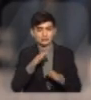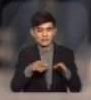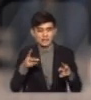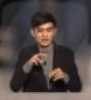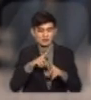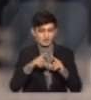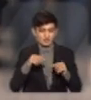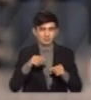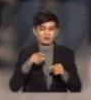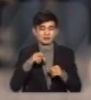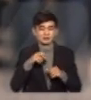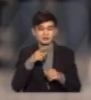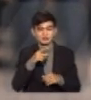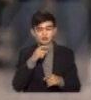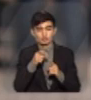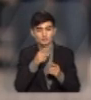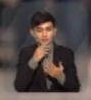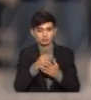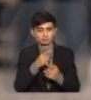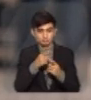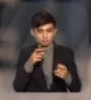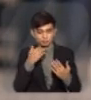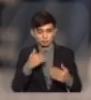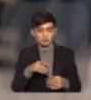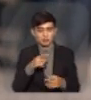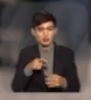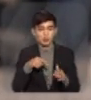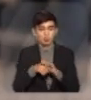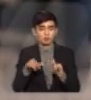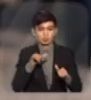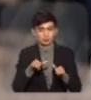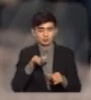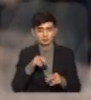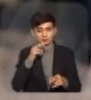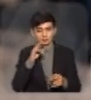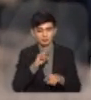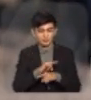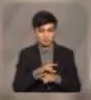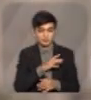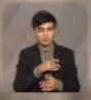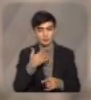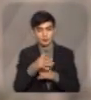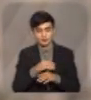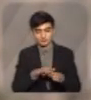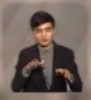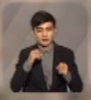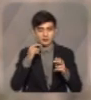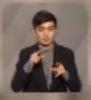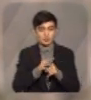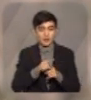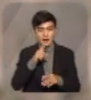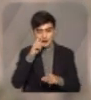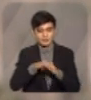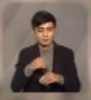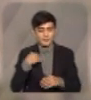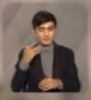олында айтылған сөзі кетіп қалды. Қайда кеткенін білмеймін. Жел күшіп кетті ма, далаға кетті ма. Осы әкімдер келгенде мен талай